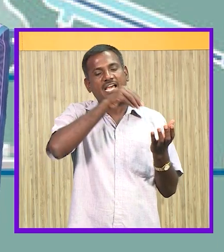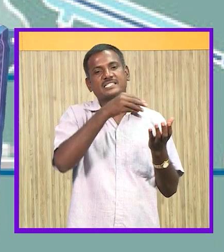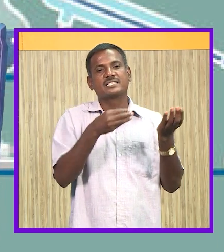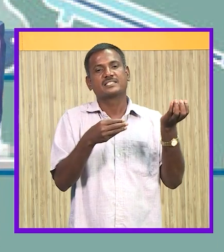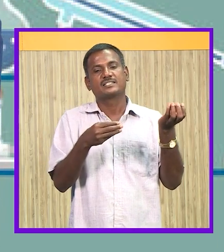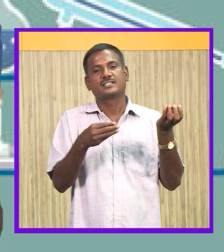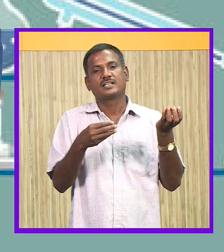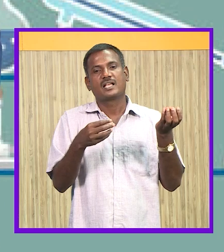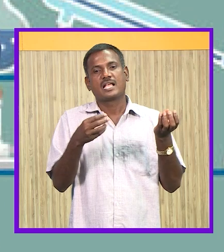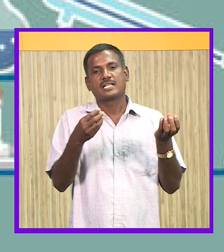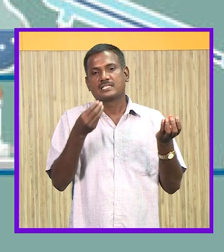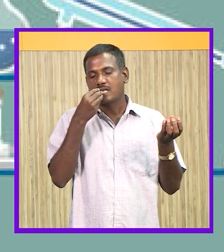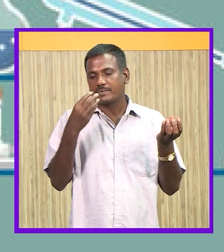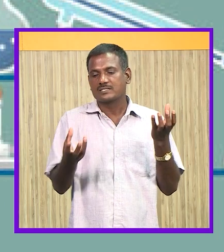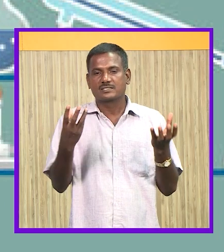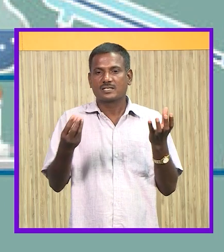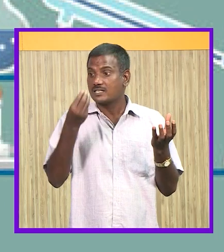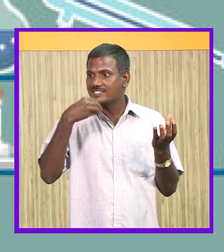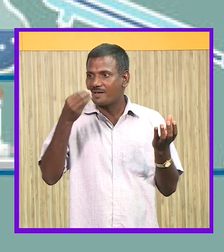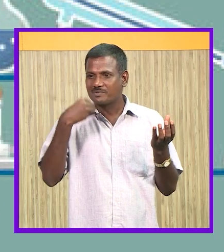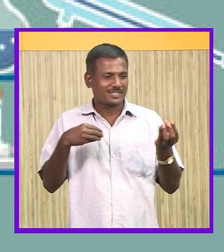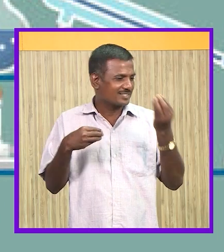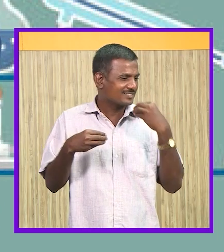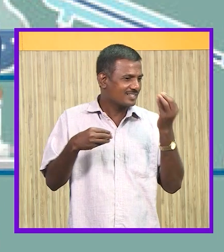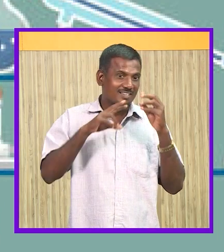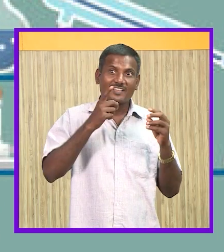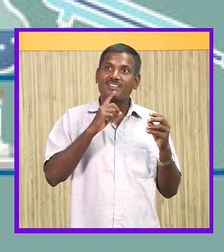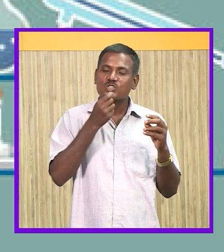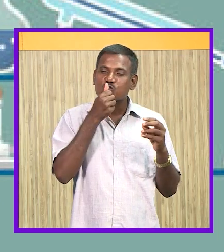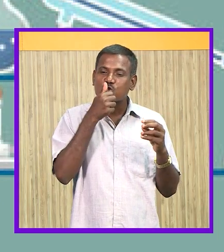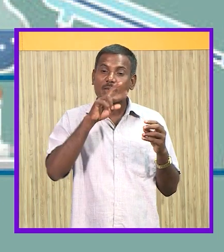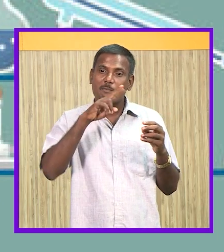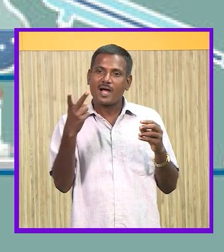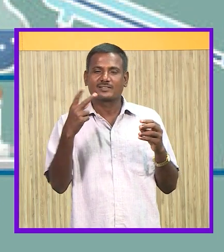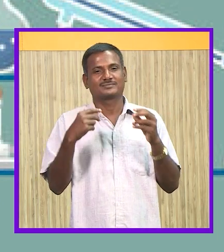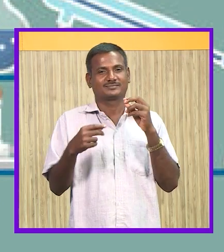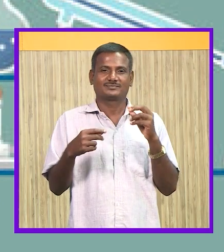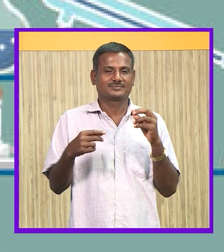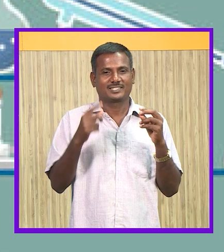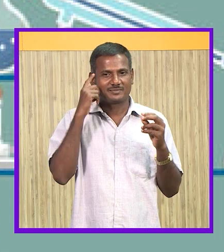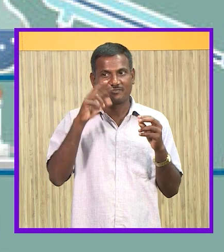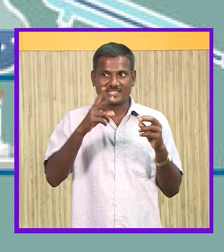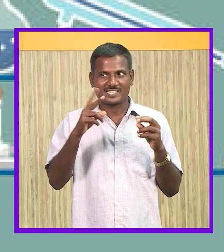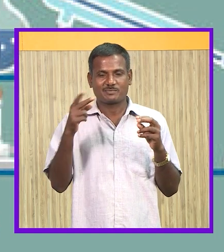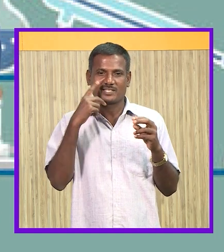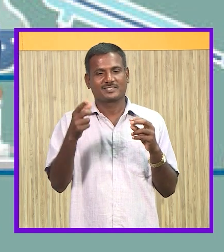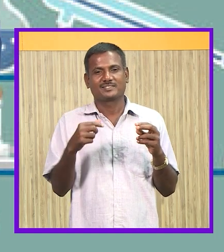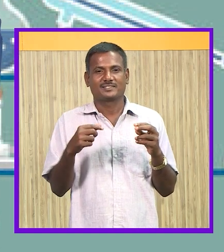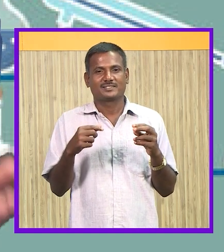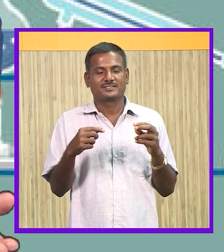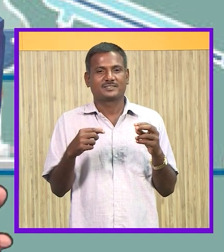ஒரு பாத்திரத்தில் சமைக்கப்பட்ட அரிசி, ரெண்டையும் சாப்பிட்டு பாருங்கள், டேஸ்ட் எப்படி இருக்கும், ஒரே மாதிரி இருக்குமா, இல்லை வித்தியாசமாக இருக்கும்